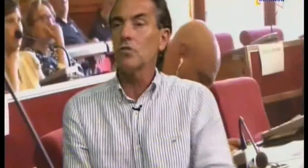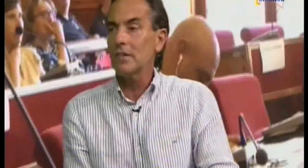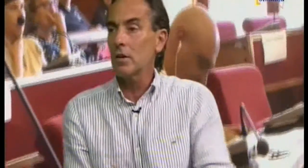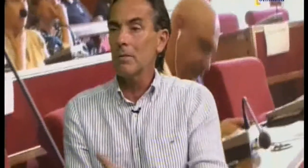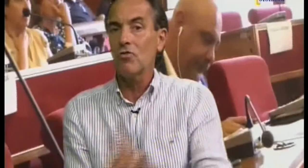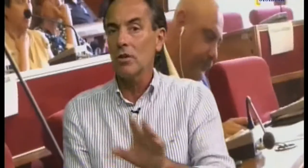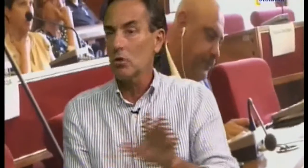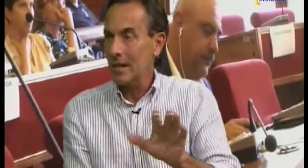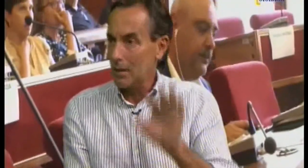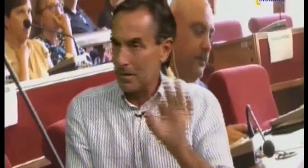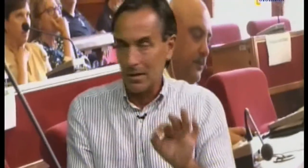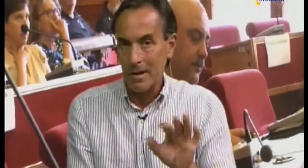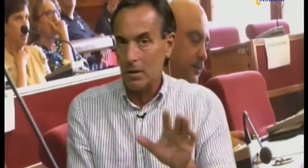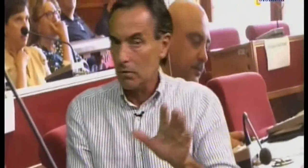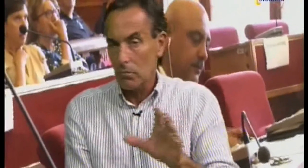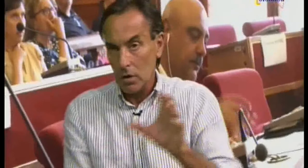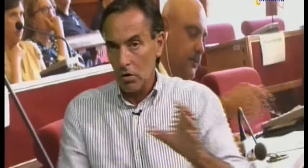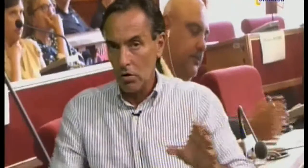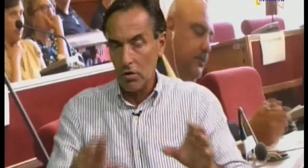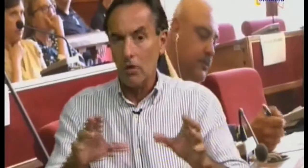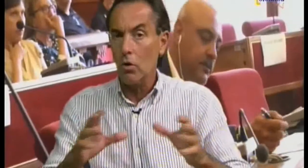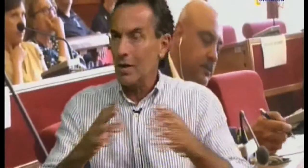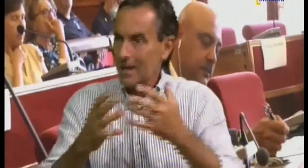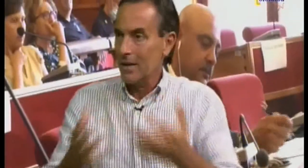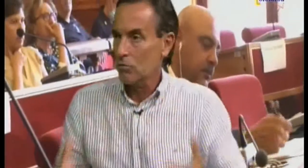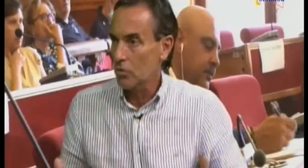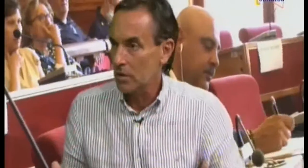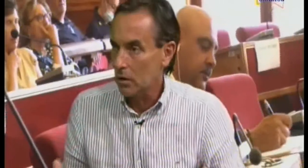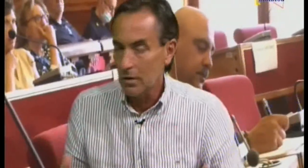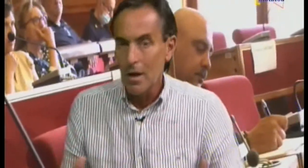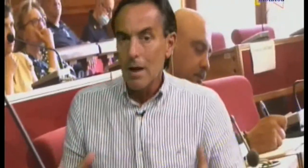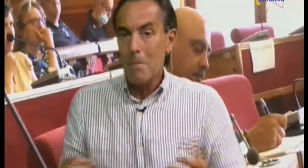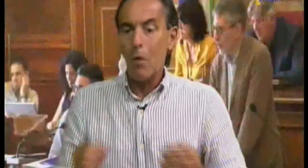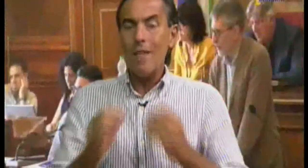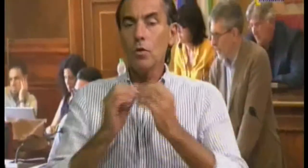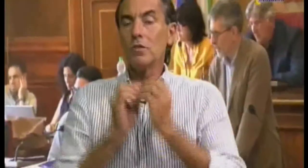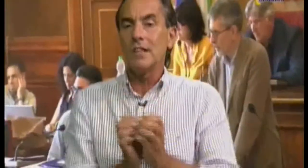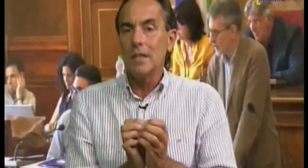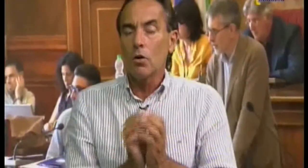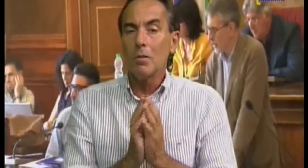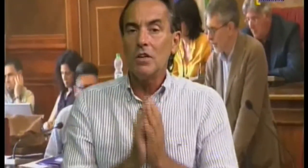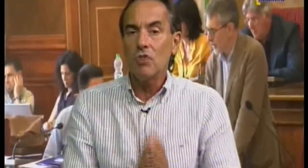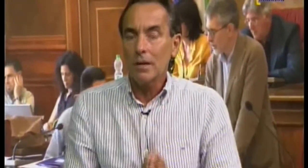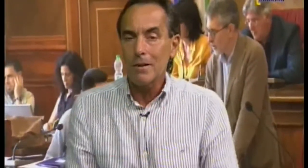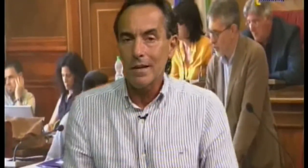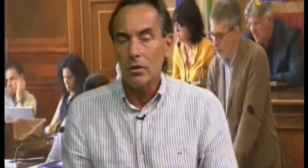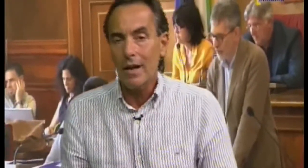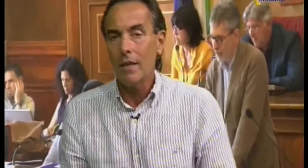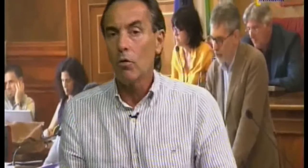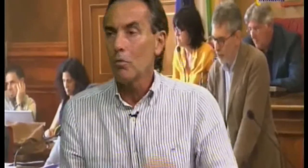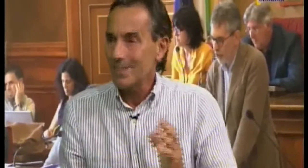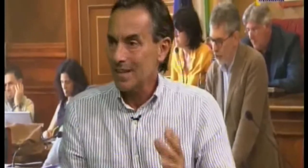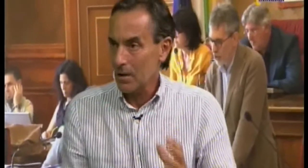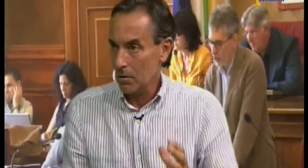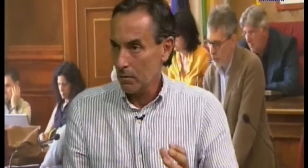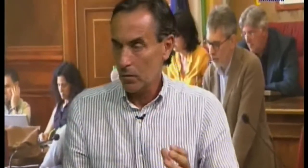una concessione per 180 appartamenti. Io non lo so, non lo vuole dire nessuno sta cosa. Ma quando un sindaco mi dice in campagna elettorale